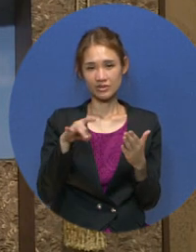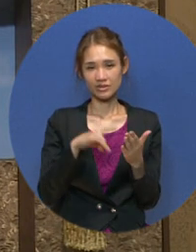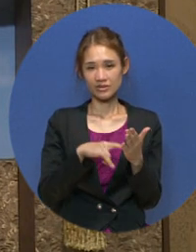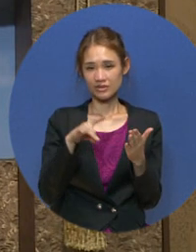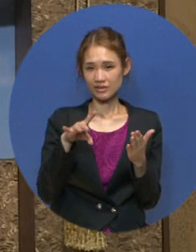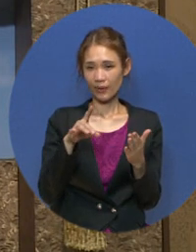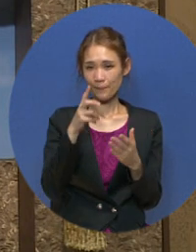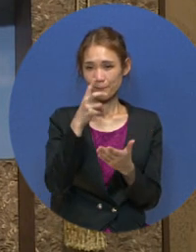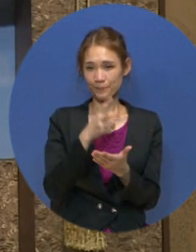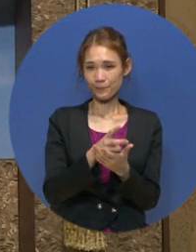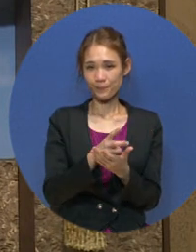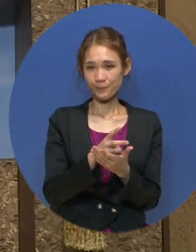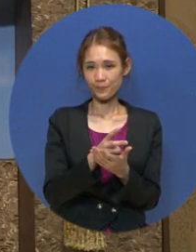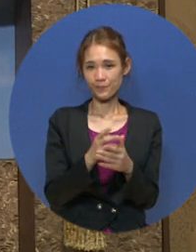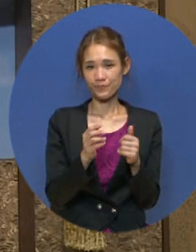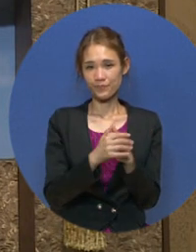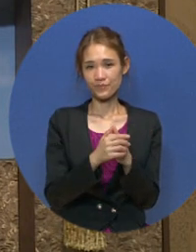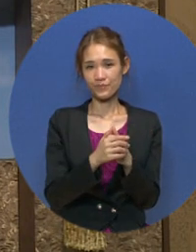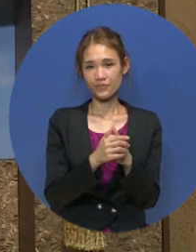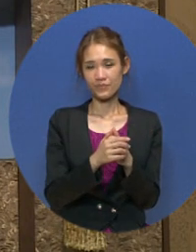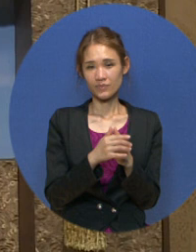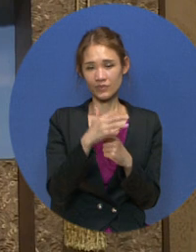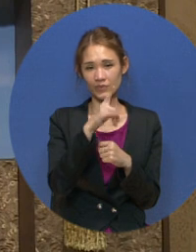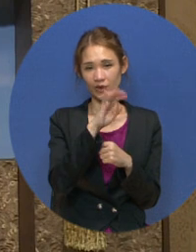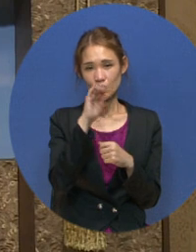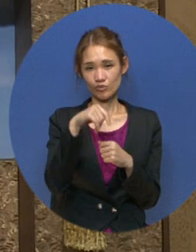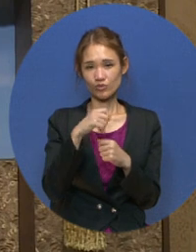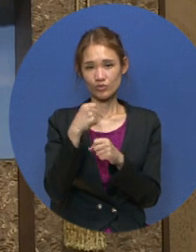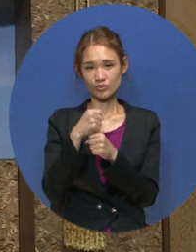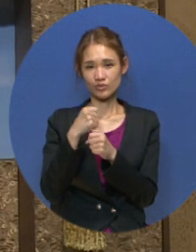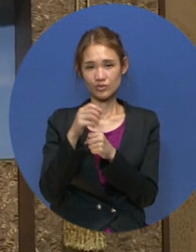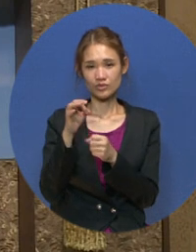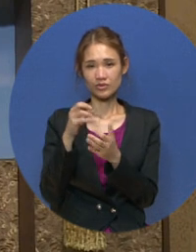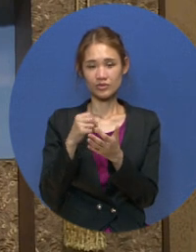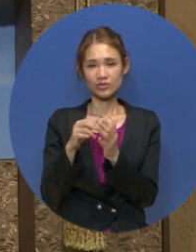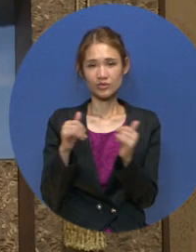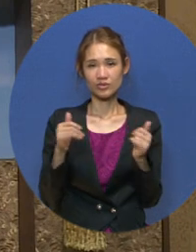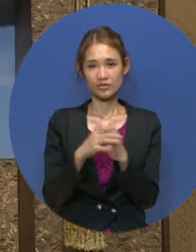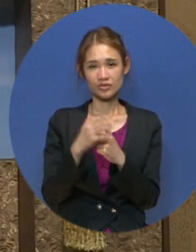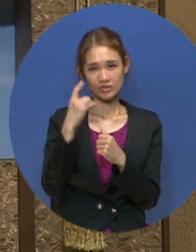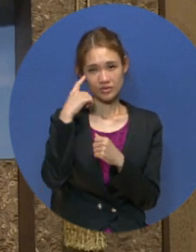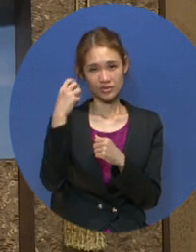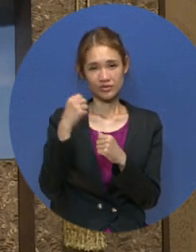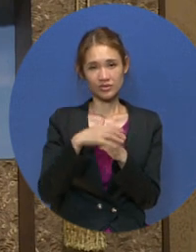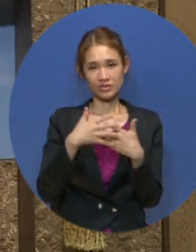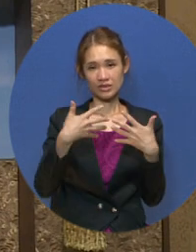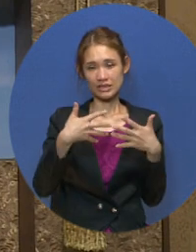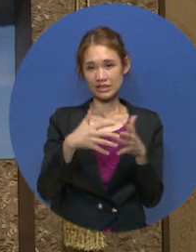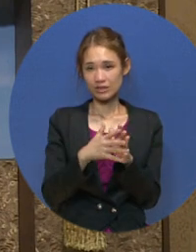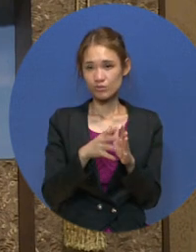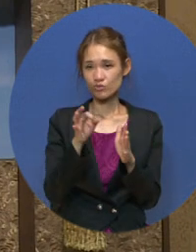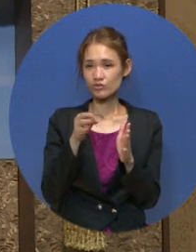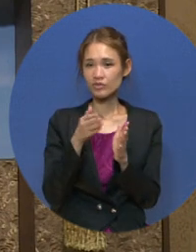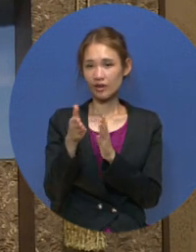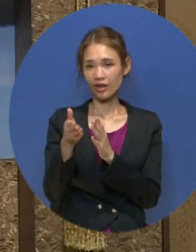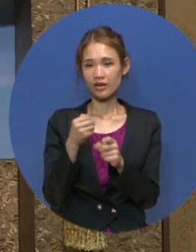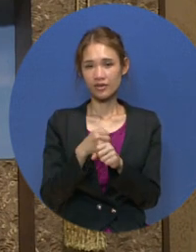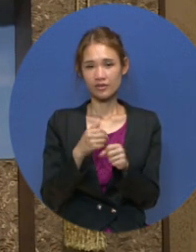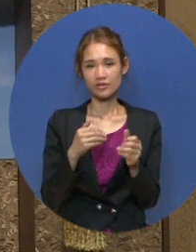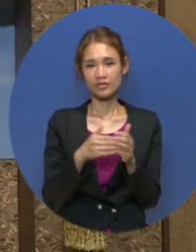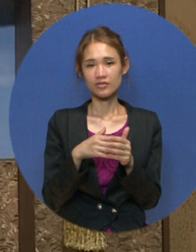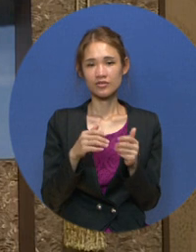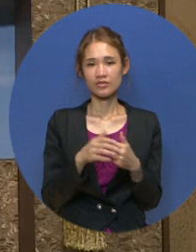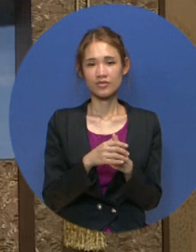부가가치세법상으로는 장부가, 생산 원가, 매입 원가의 개념으로 저희가 기부금 영수증을 발행해 드리게 되고요.